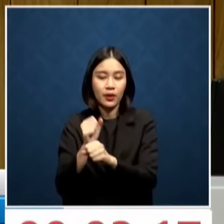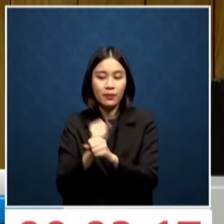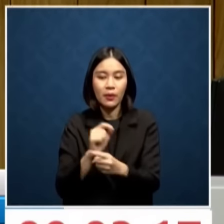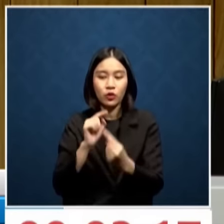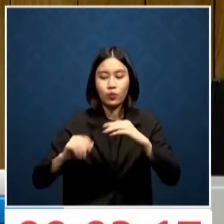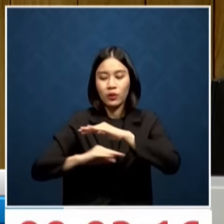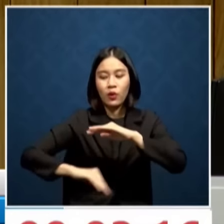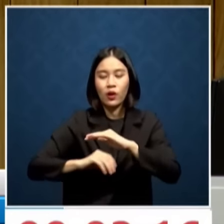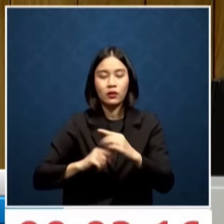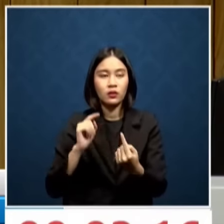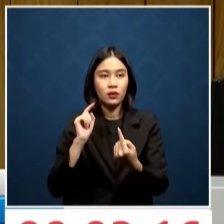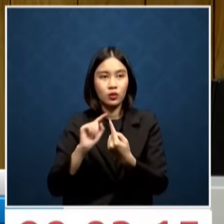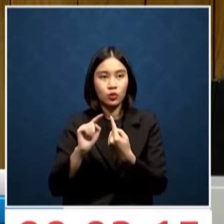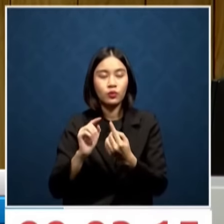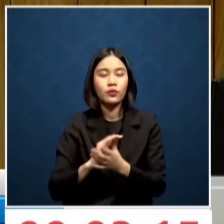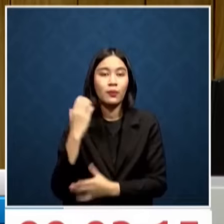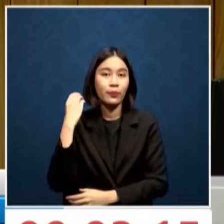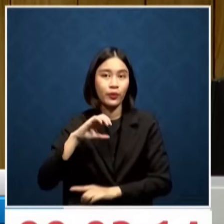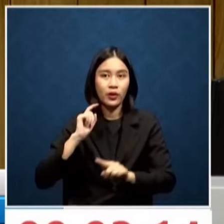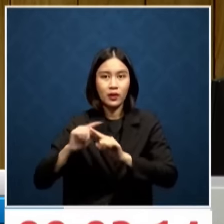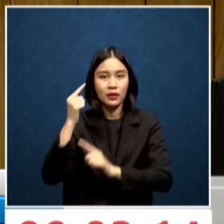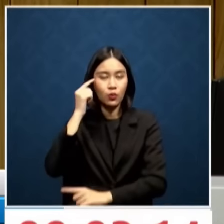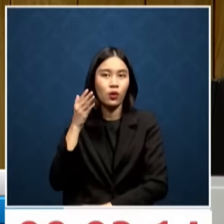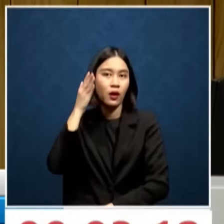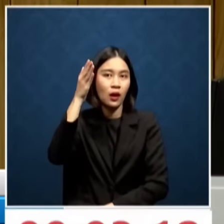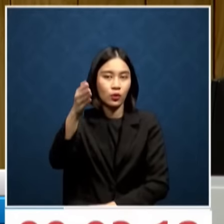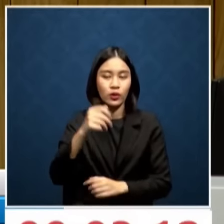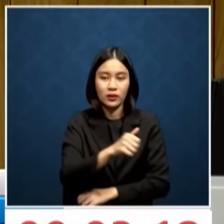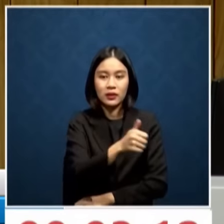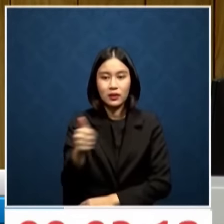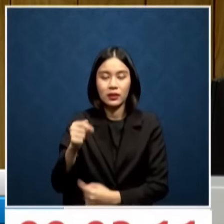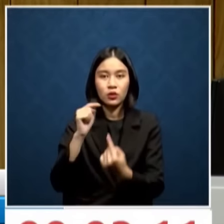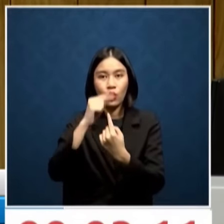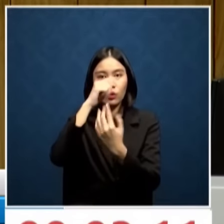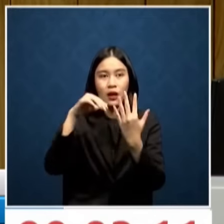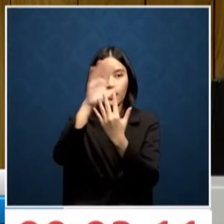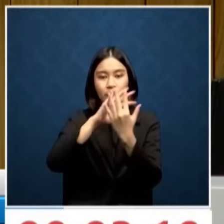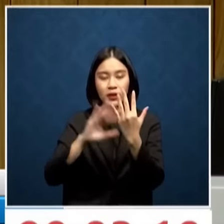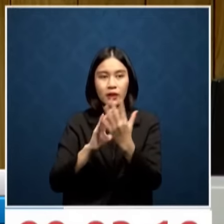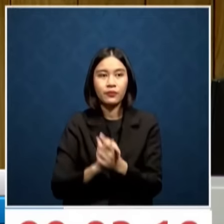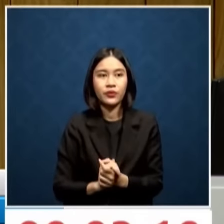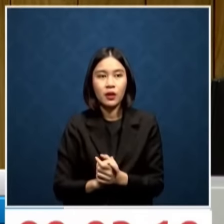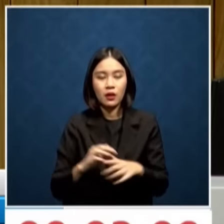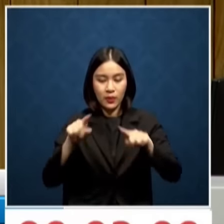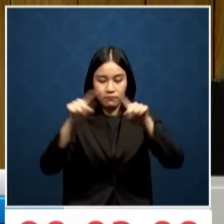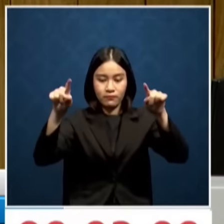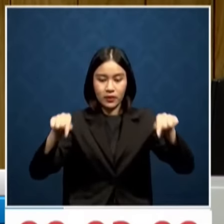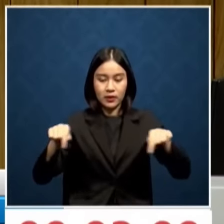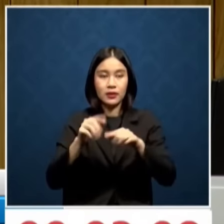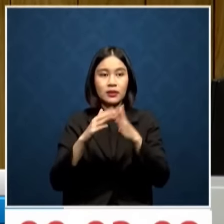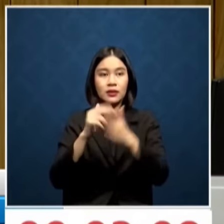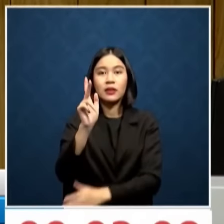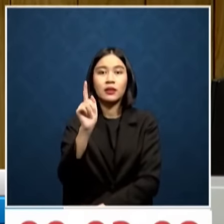ากไต้หวันและการย้ายฐานผลิตจากฮ่องกงเนี่ยจะเป็นอนาคตของประเทศไทย PCB นี่ก็เป็นแผ่นเขียวๆนะครับเห็นมั้ยฮะที่มัน